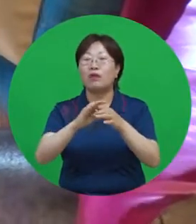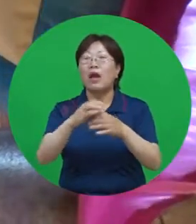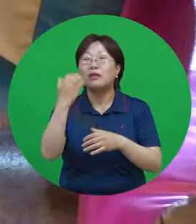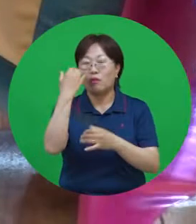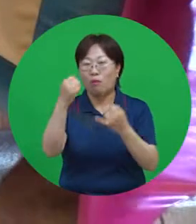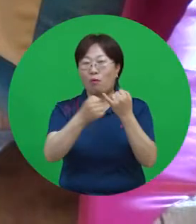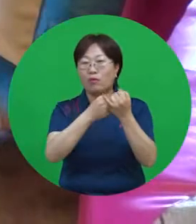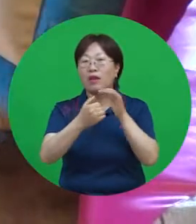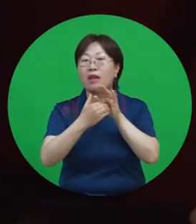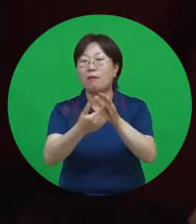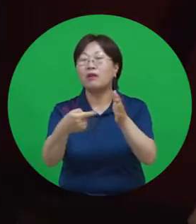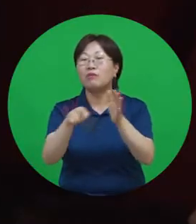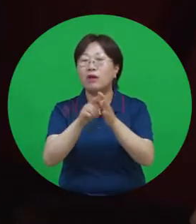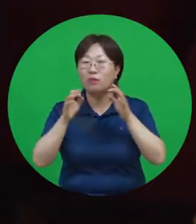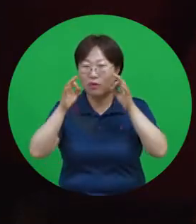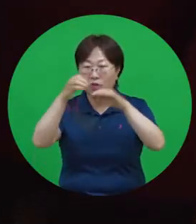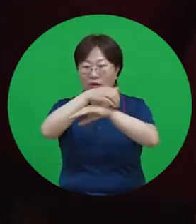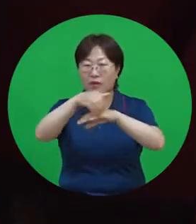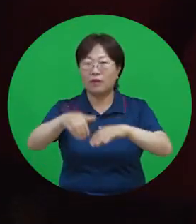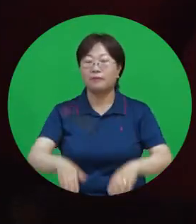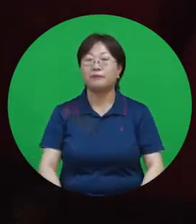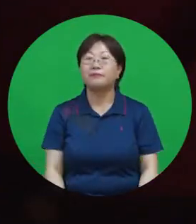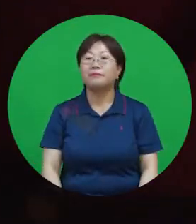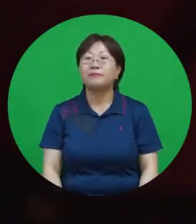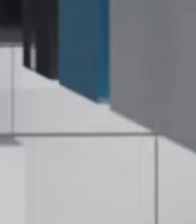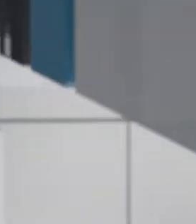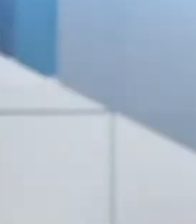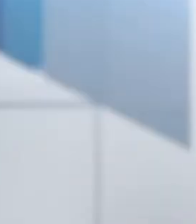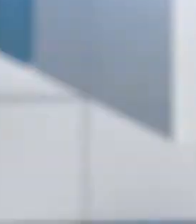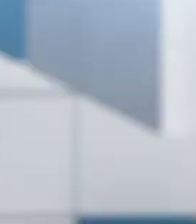통해 성폭력 예방을 위해 힘쓸 것입니다